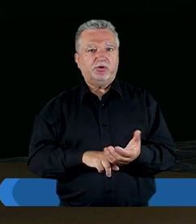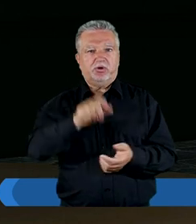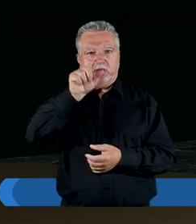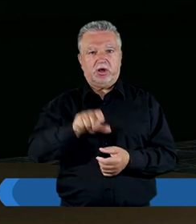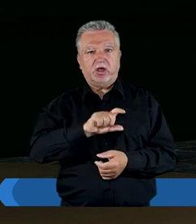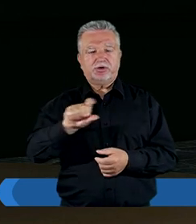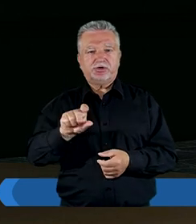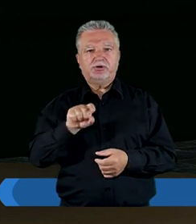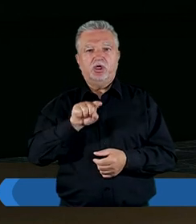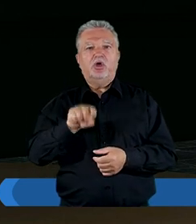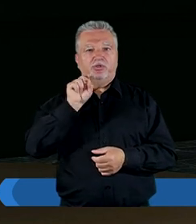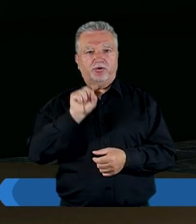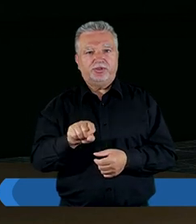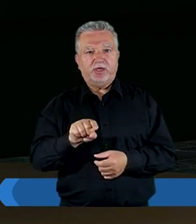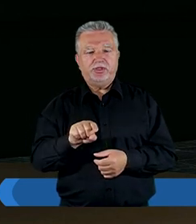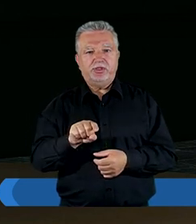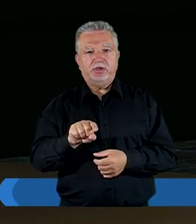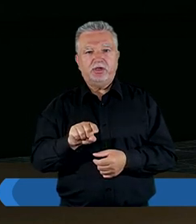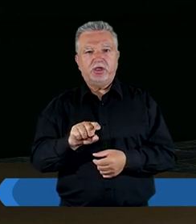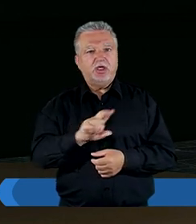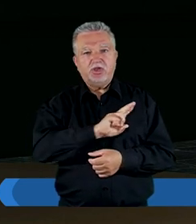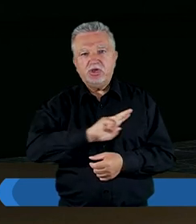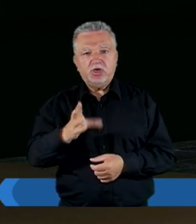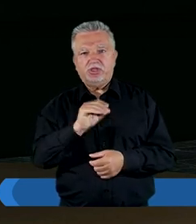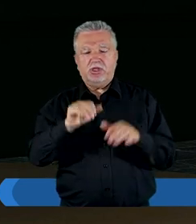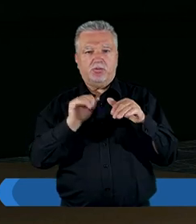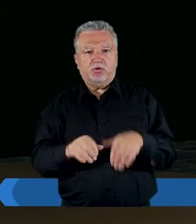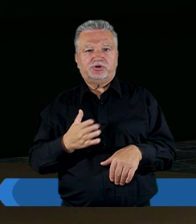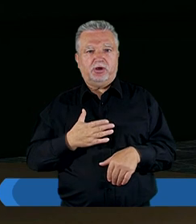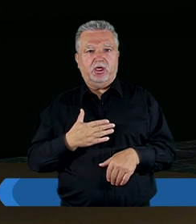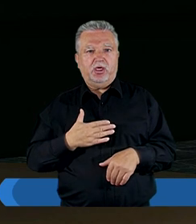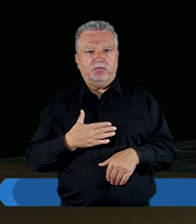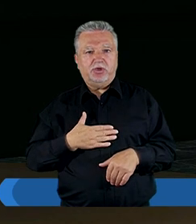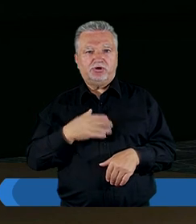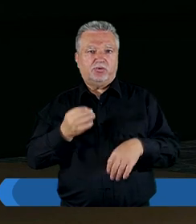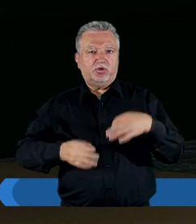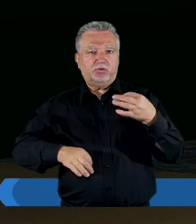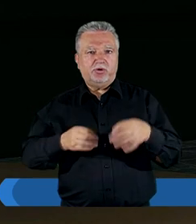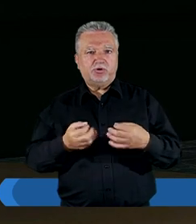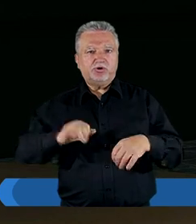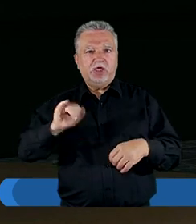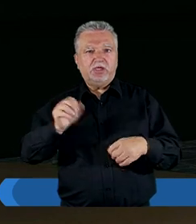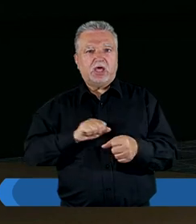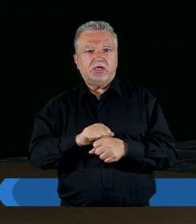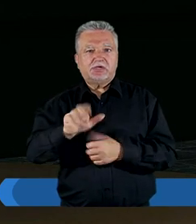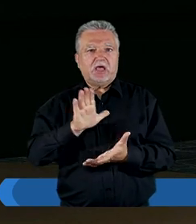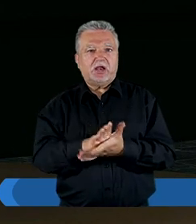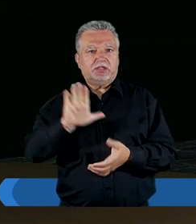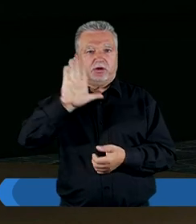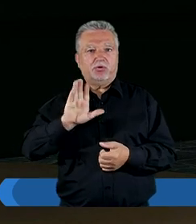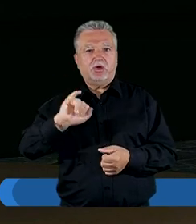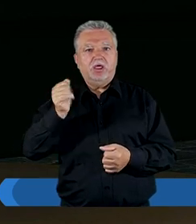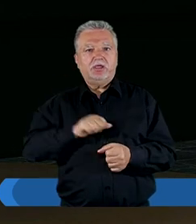to wtedy chyba już absolutnie nikt na świecie nie może mieć wątpliwości, to jaki jest charakter Boga, a jaki jest